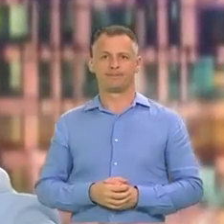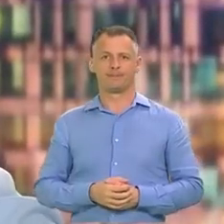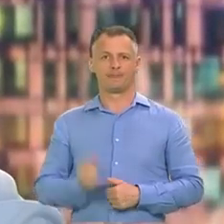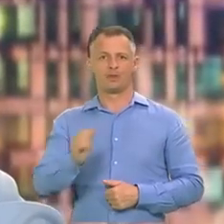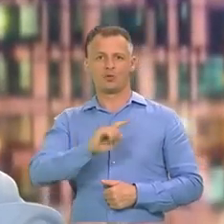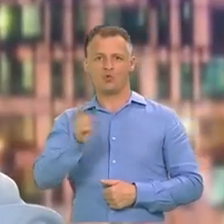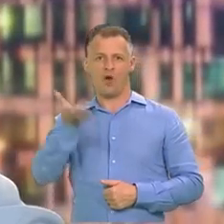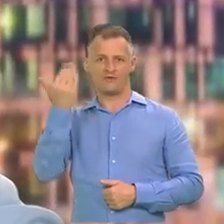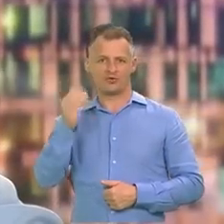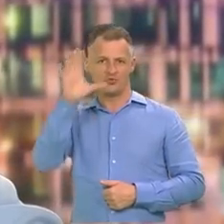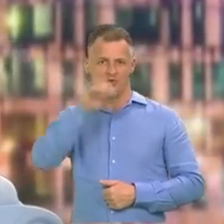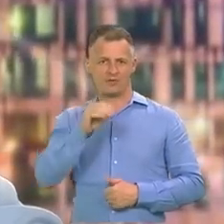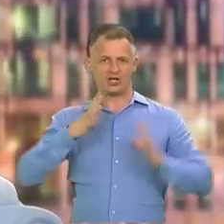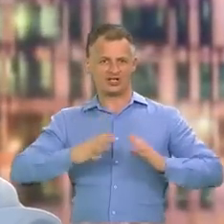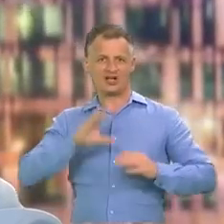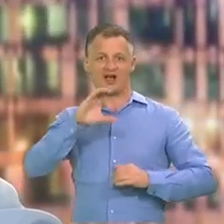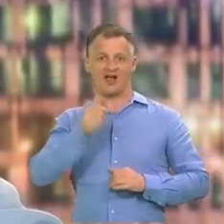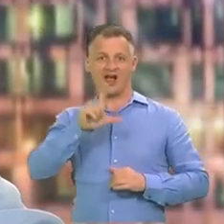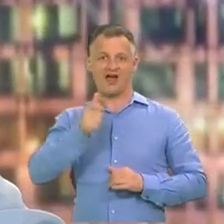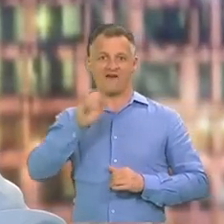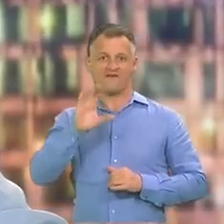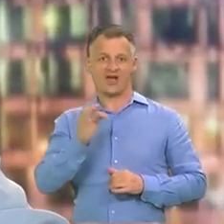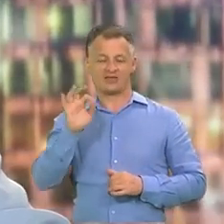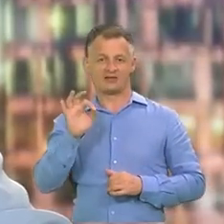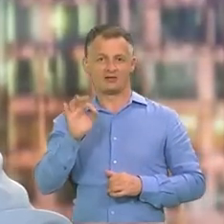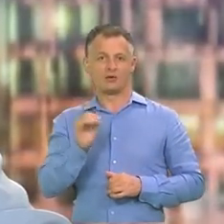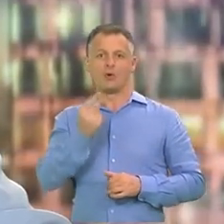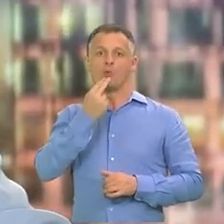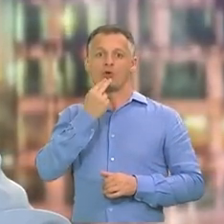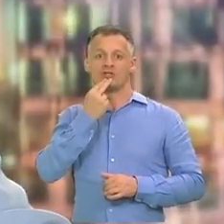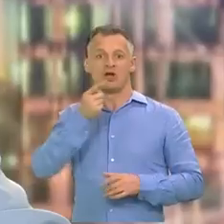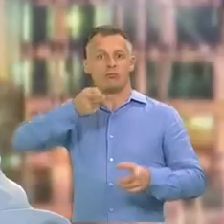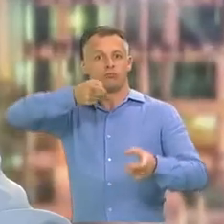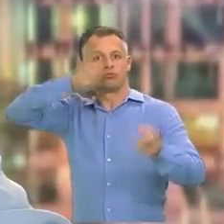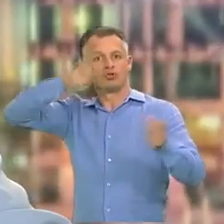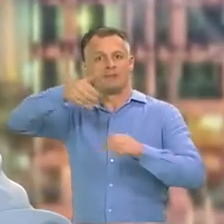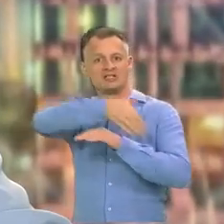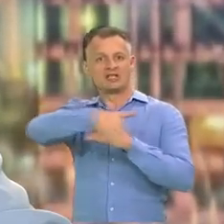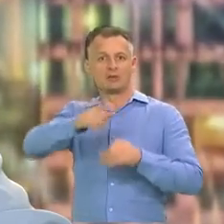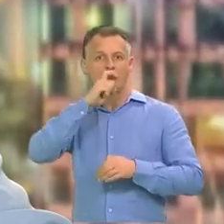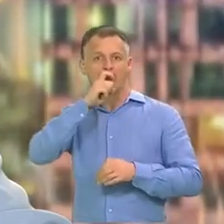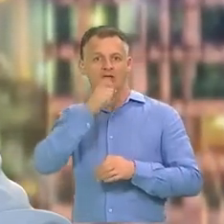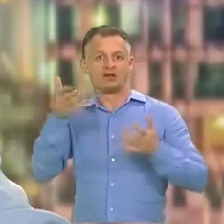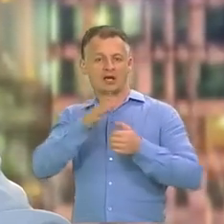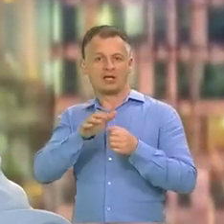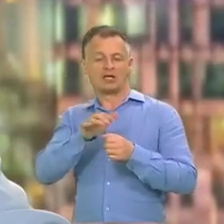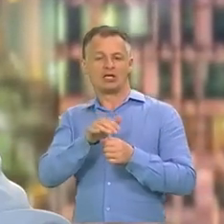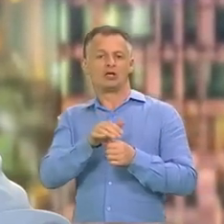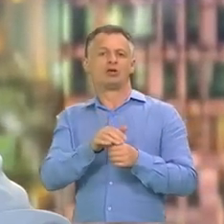Nu a fost o noapte prea liniștită la Calafat, s-a lăsat cu focuri de armă pe străzi, polițiștii au împușcat un bărbat pus pe ceartă care i-ar fi